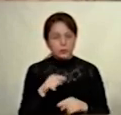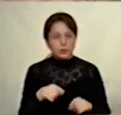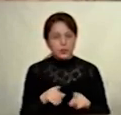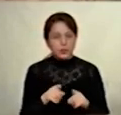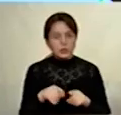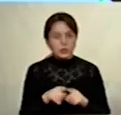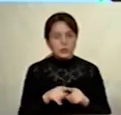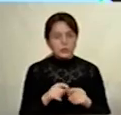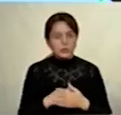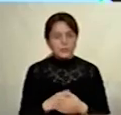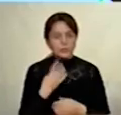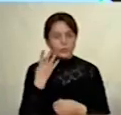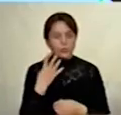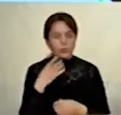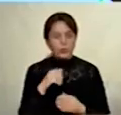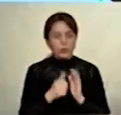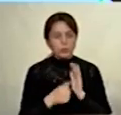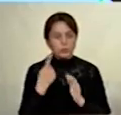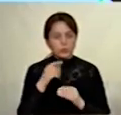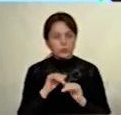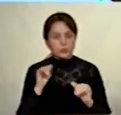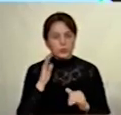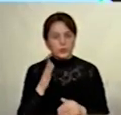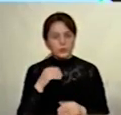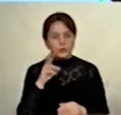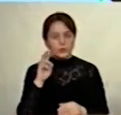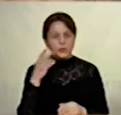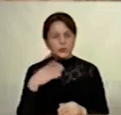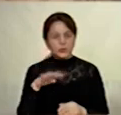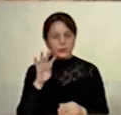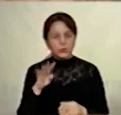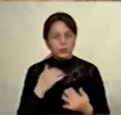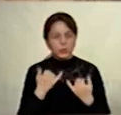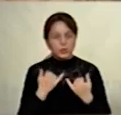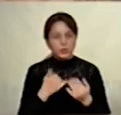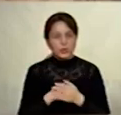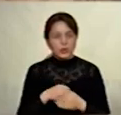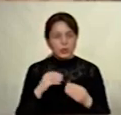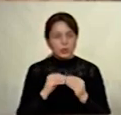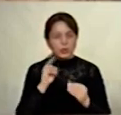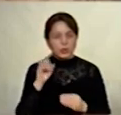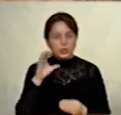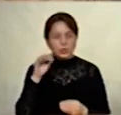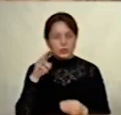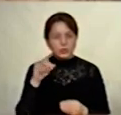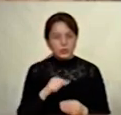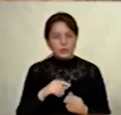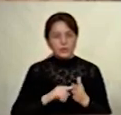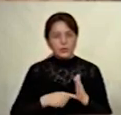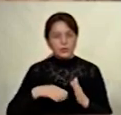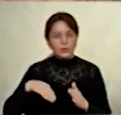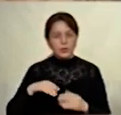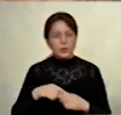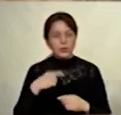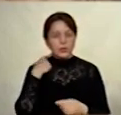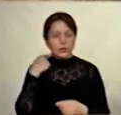xuddi hozirgidek 4 ni 61 ga ko'paytirib olamiz. 244. Endi esa 10 lik asrda virguldan keyingi raqamlarga